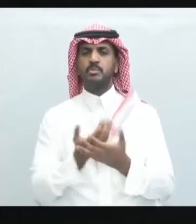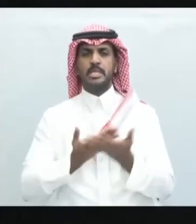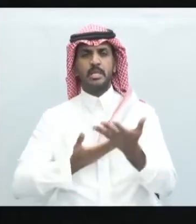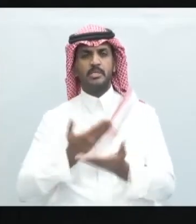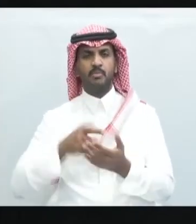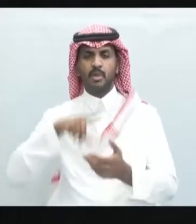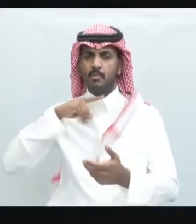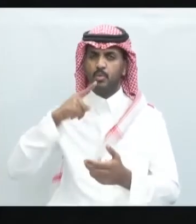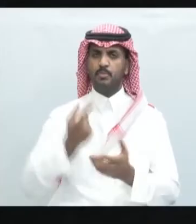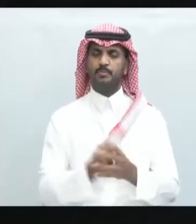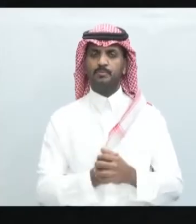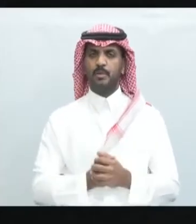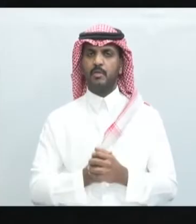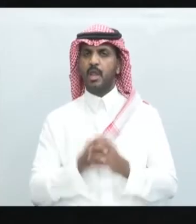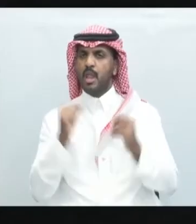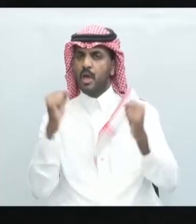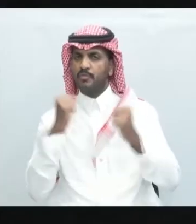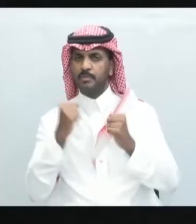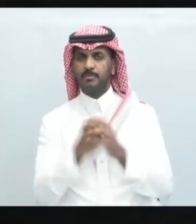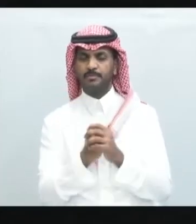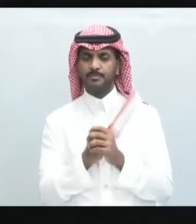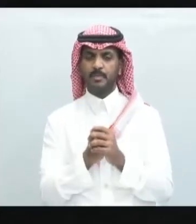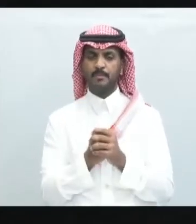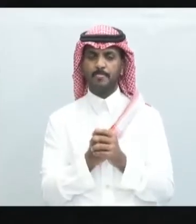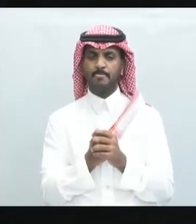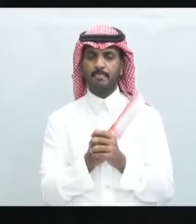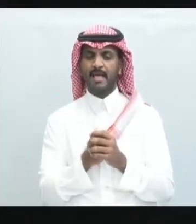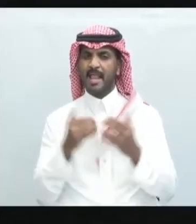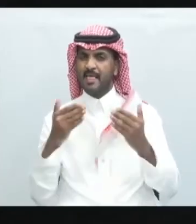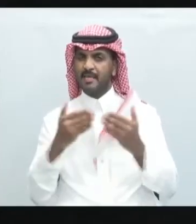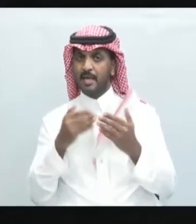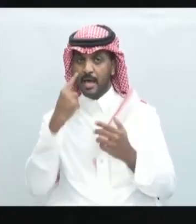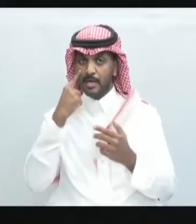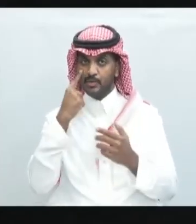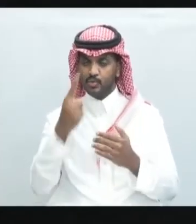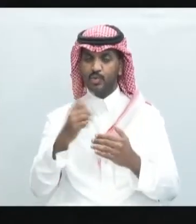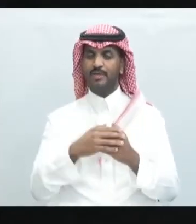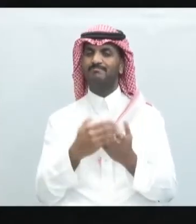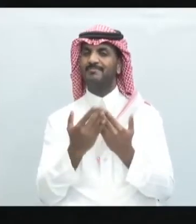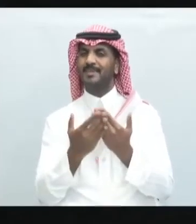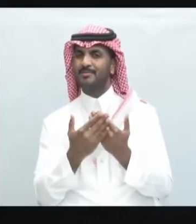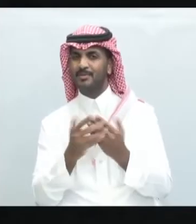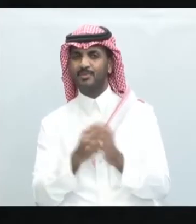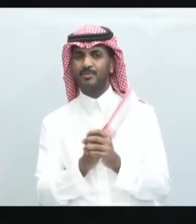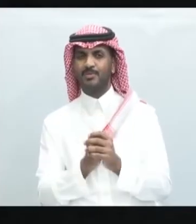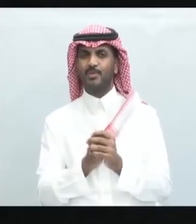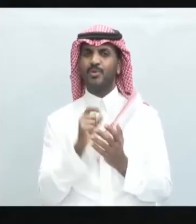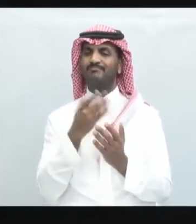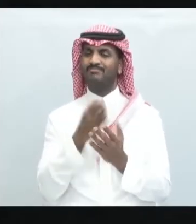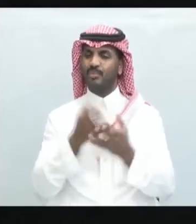لهذين الوالدين العظيمين الذين حرصوا على تربيتك واصلاحك